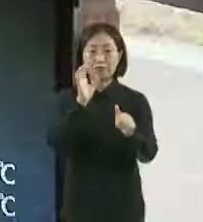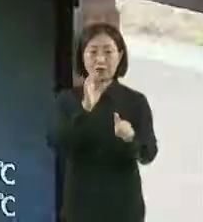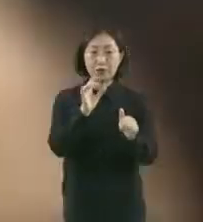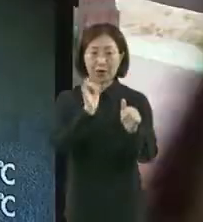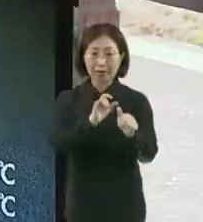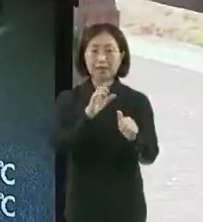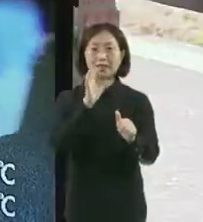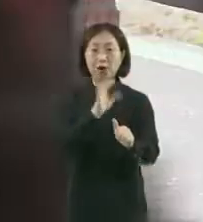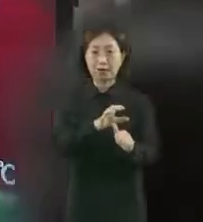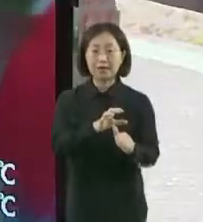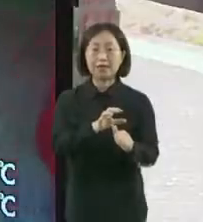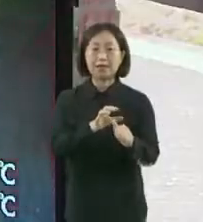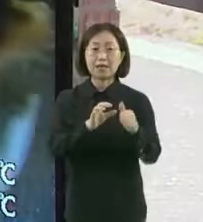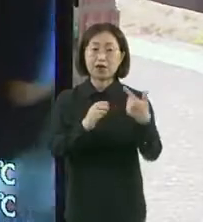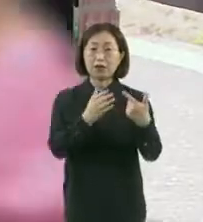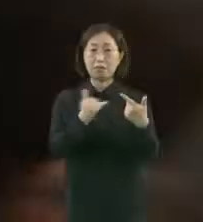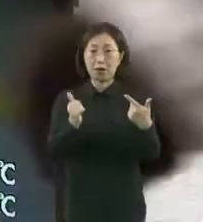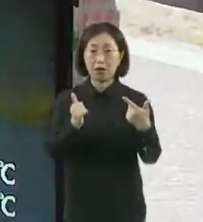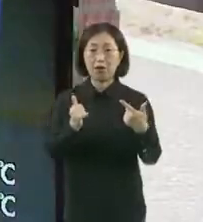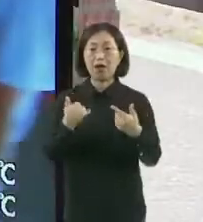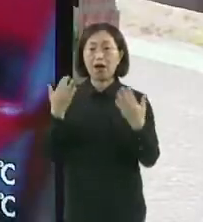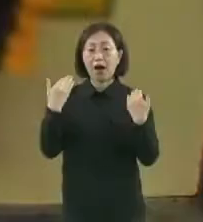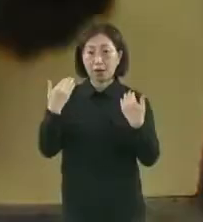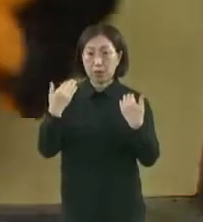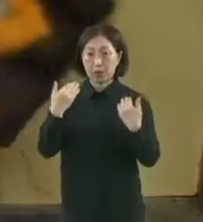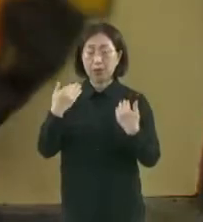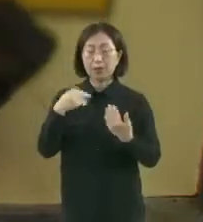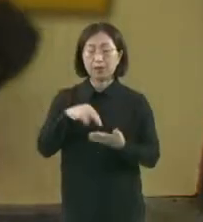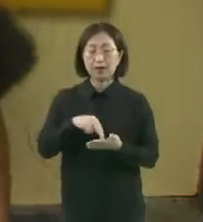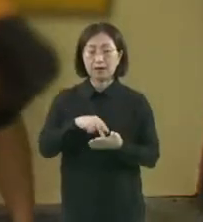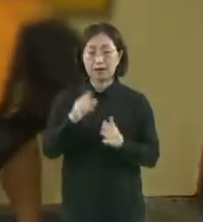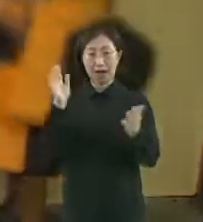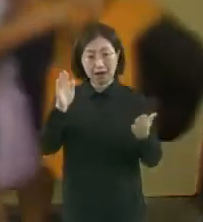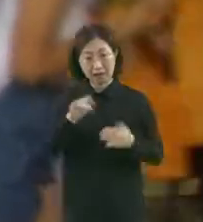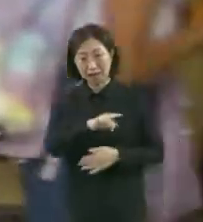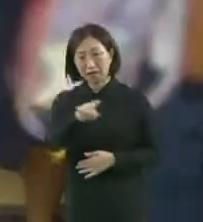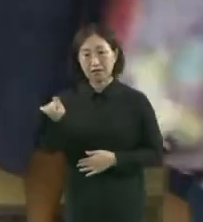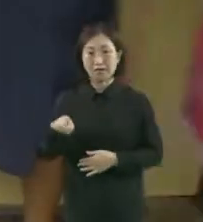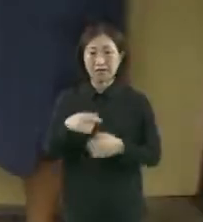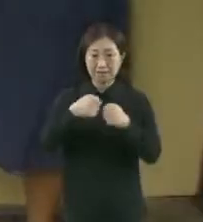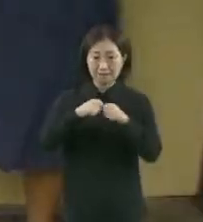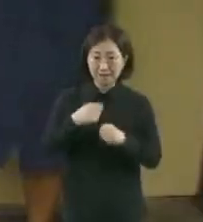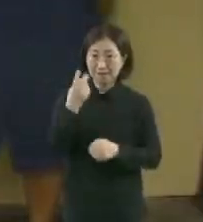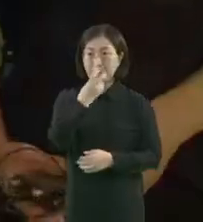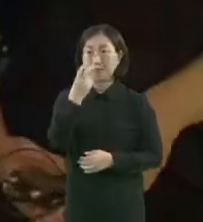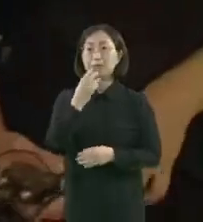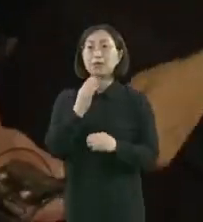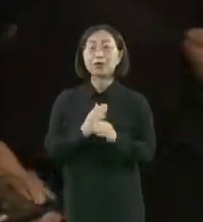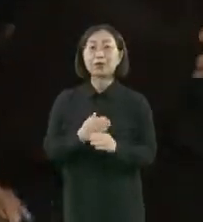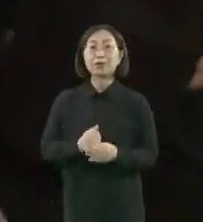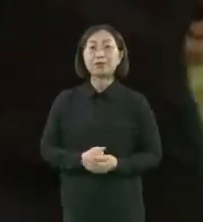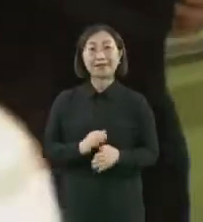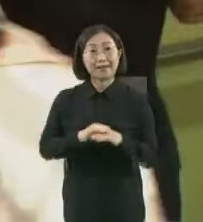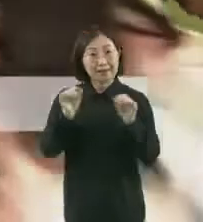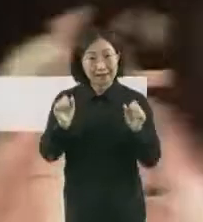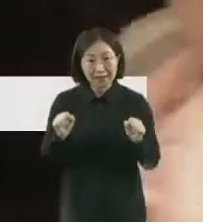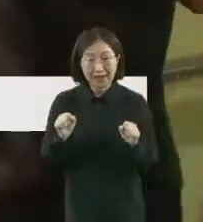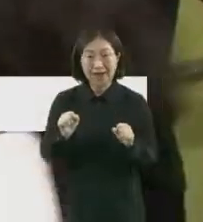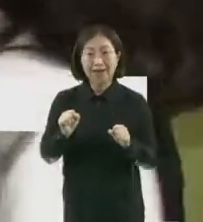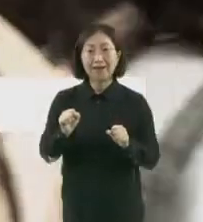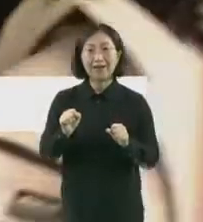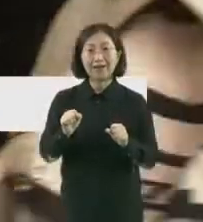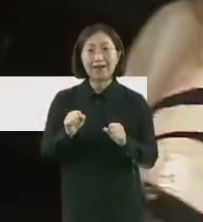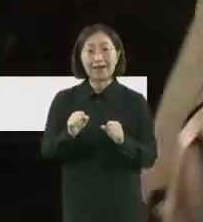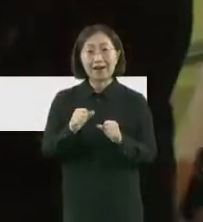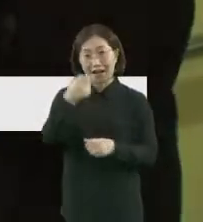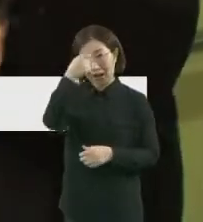이미 6명이 발생한 상태여서 학교 측은 학생들의 상태를 긴장 속에 세심히 살피고 있습니다. 안녕하세요. 한 줄로 서서